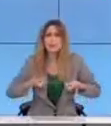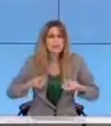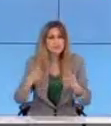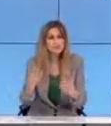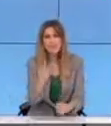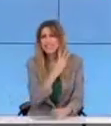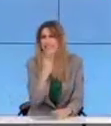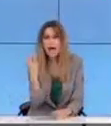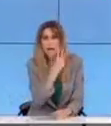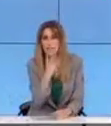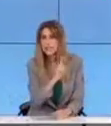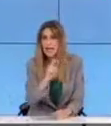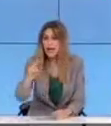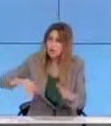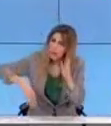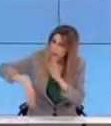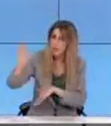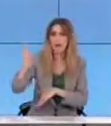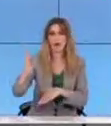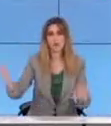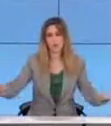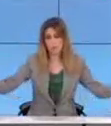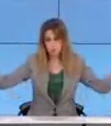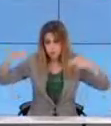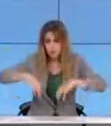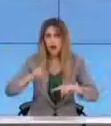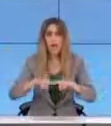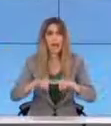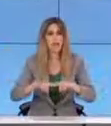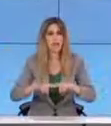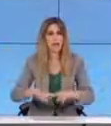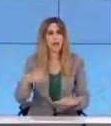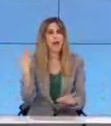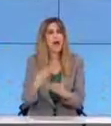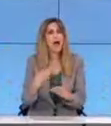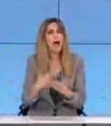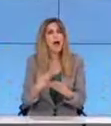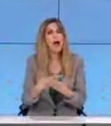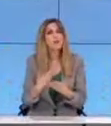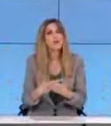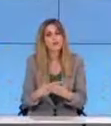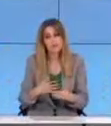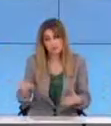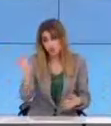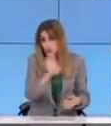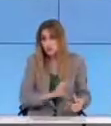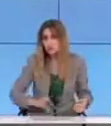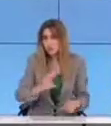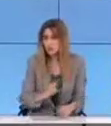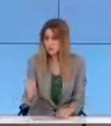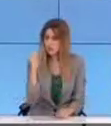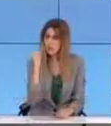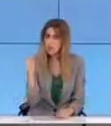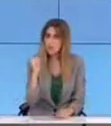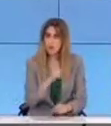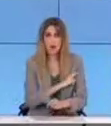33 εκατομμύρια. Γεγονός που αποδεικνύει ότι η δυναμική του κλάδου είναι τεράστια και φυσικά